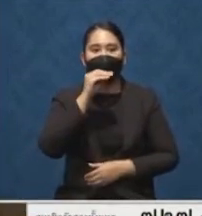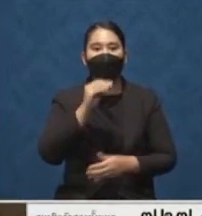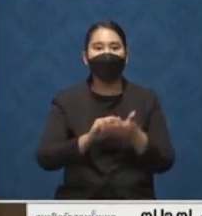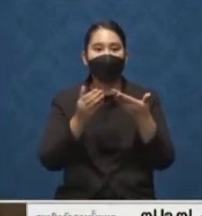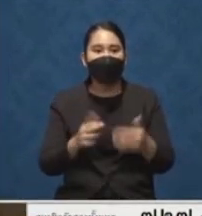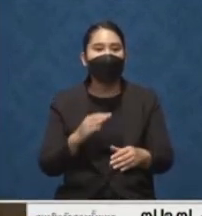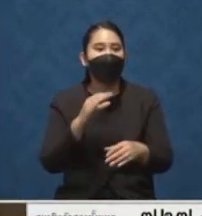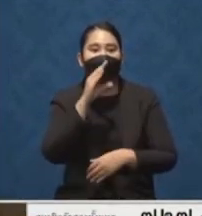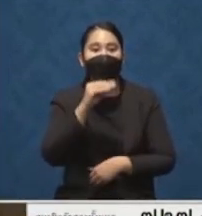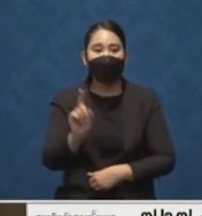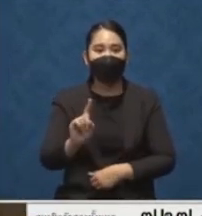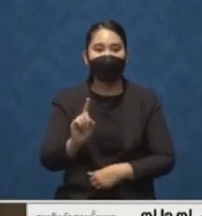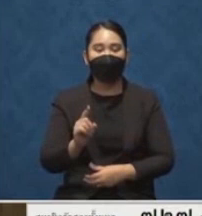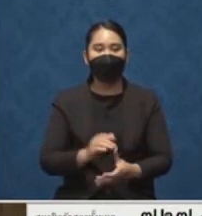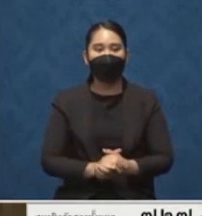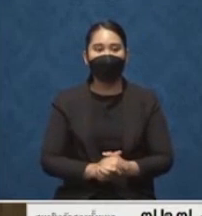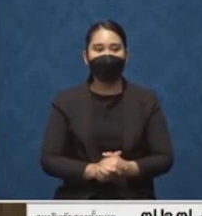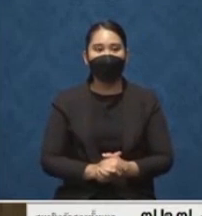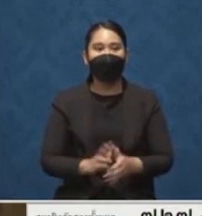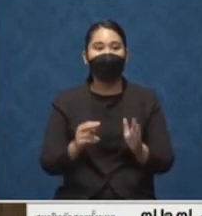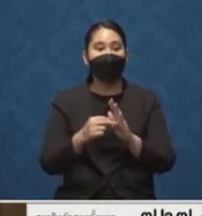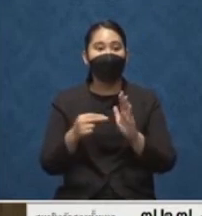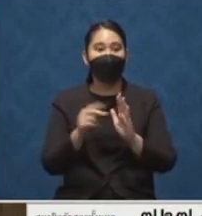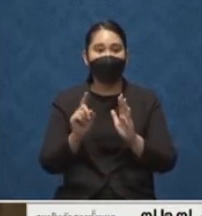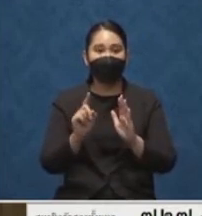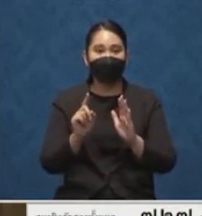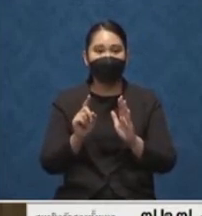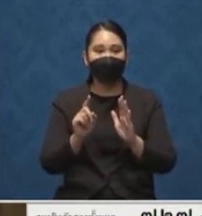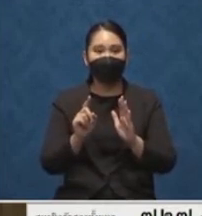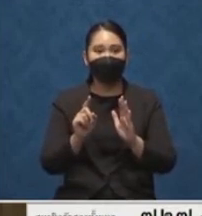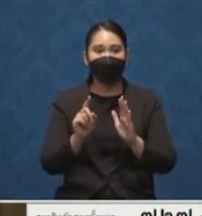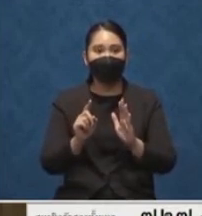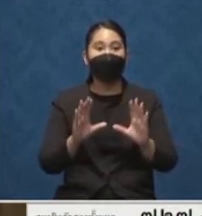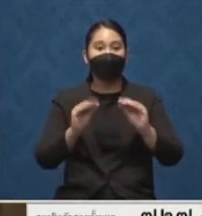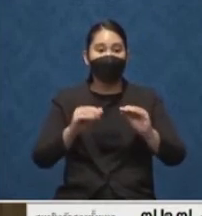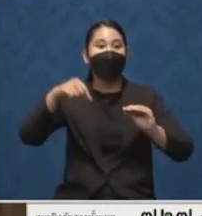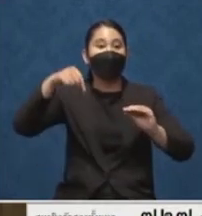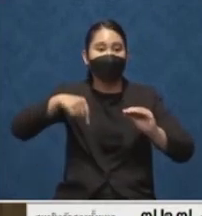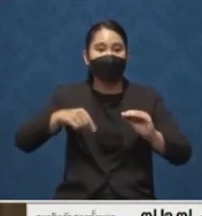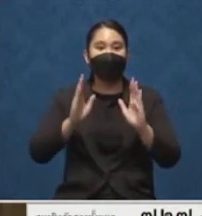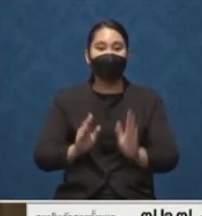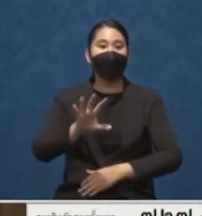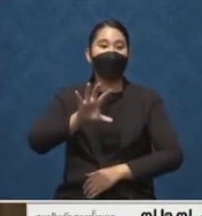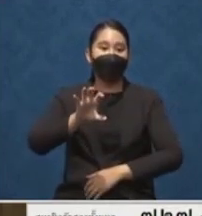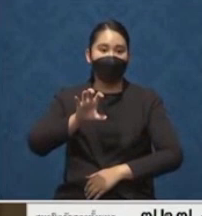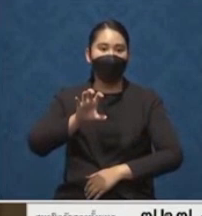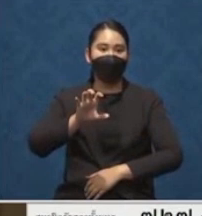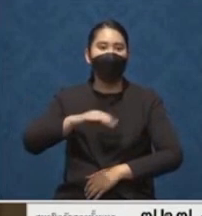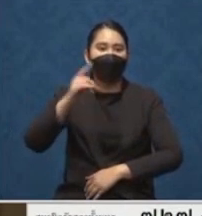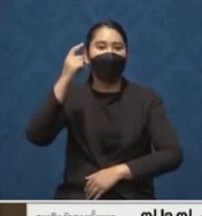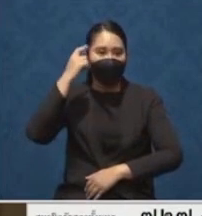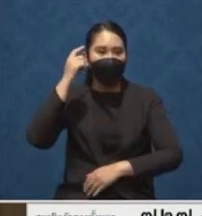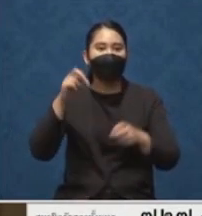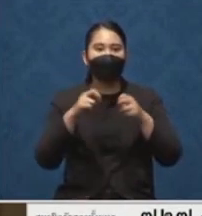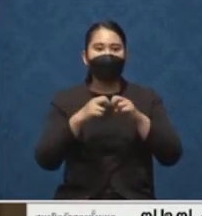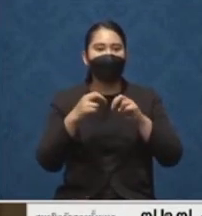างไรคนในสภานี้500ท่านรู้ว่าท่านหมายถึง